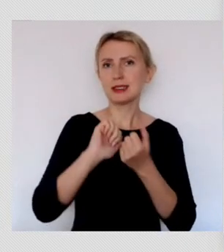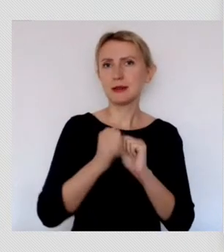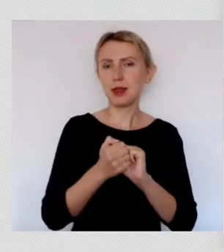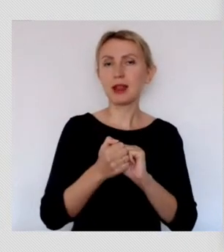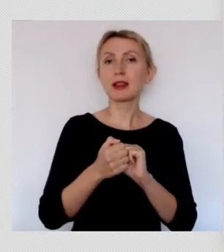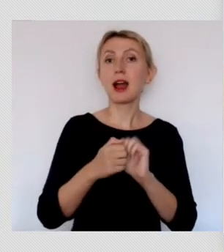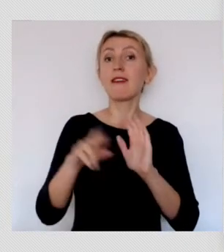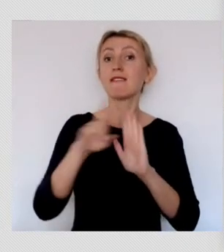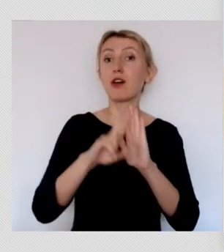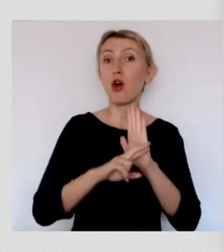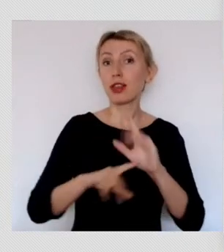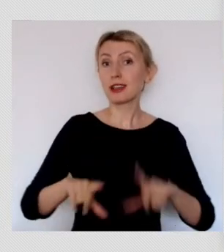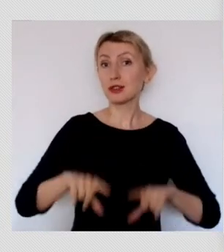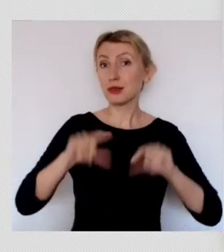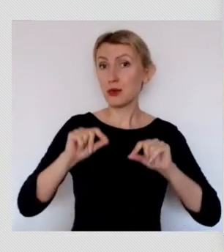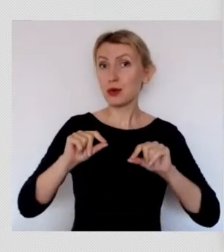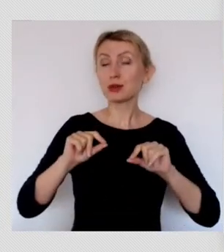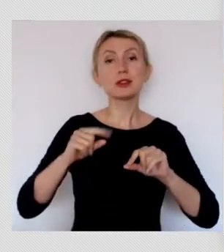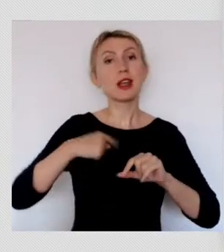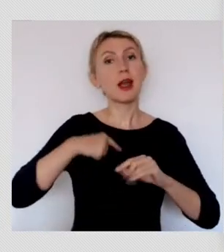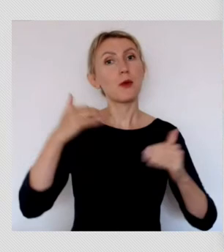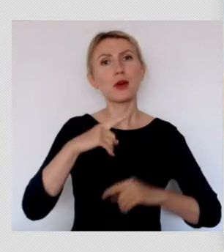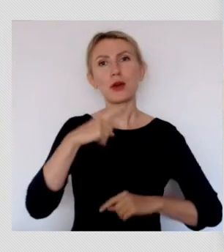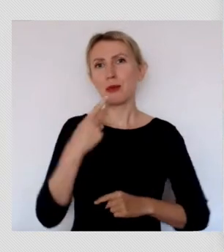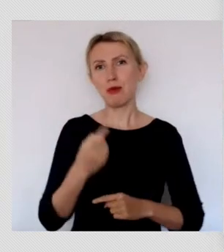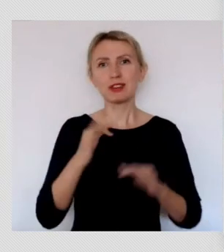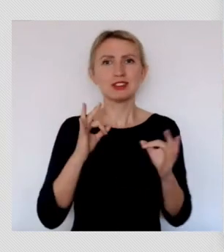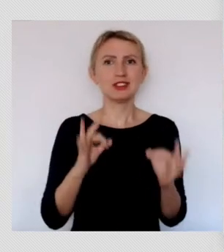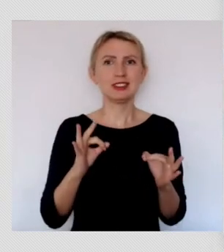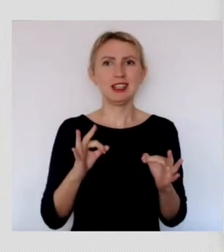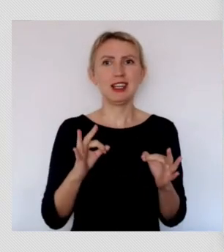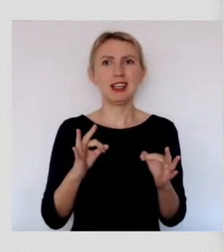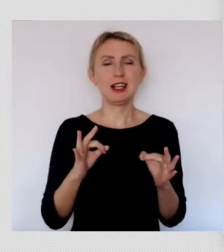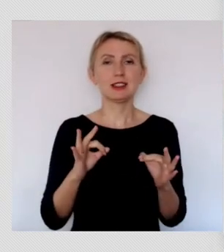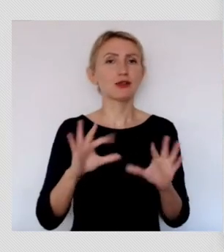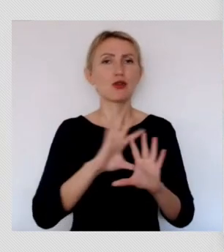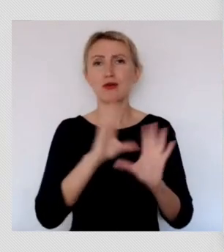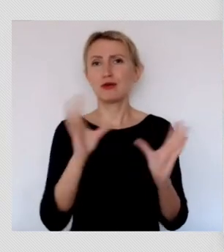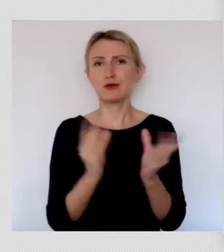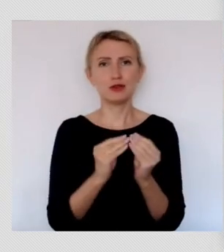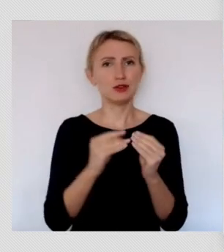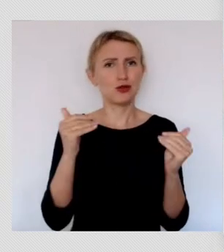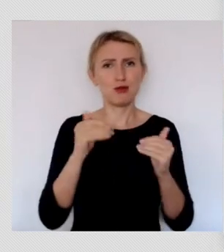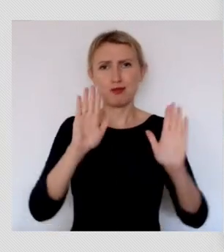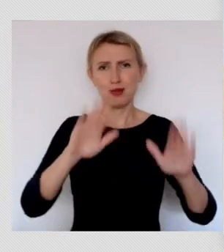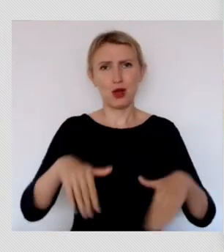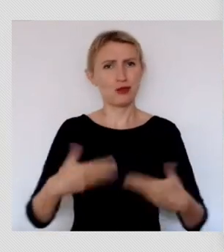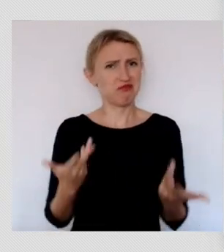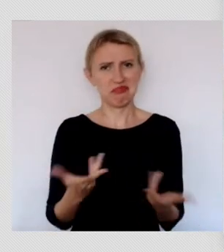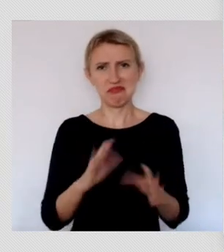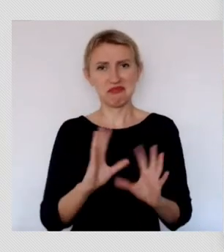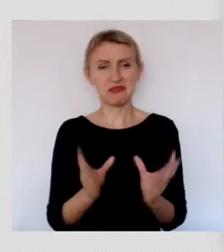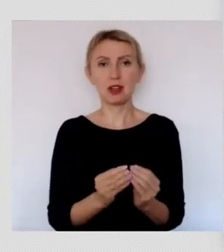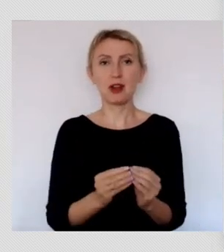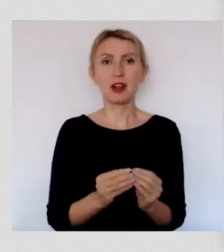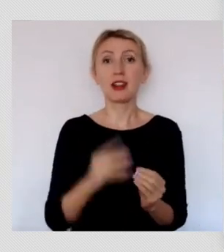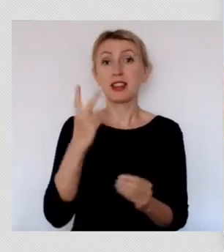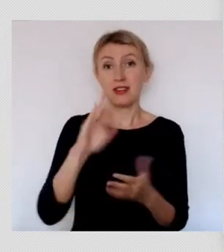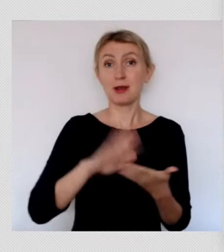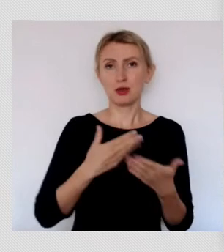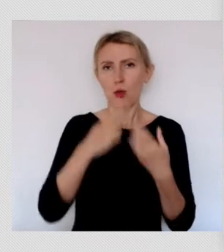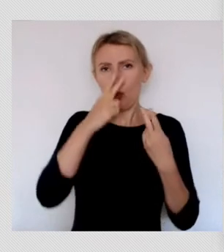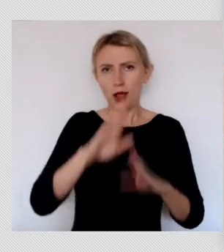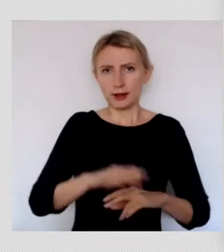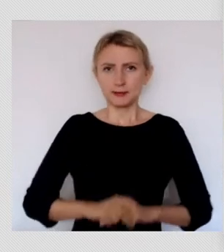kodeksie wyborczym, że mogę powiedzieć, że w tej chwili właściwie wszystko jest dozwolone. 2 przykłady.